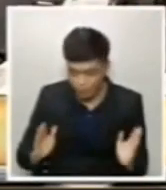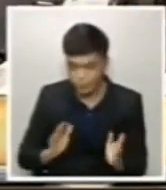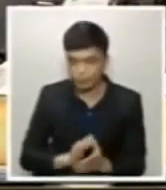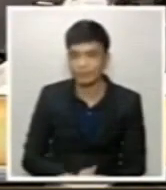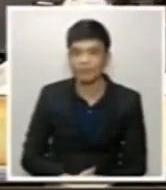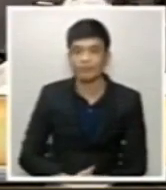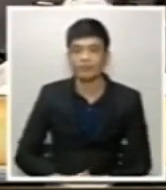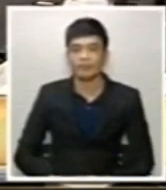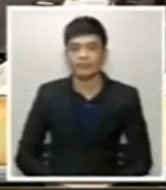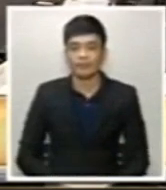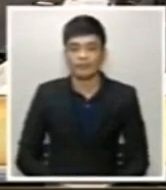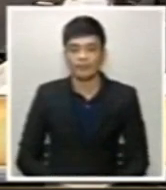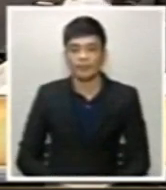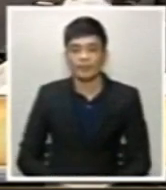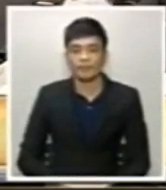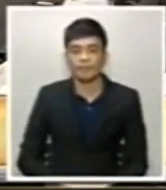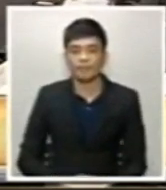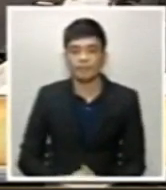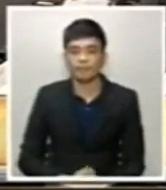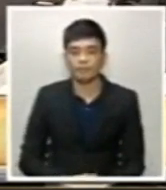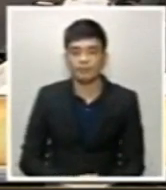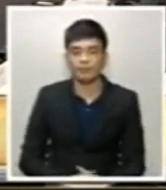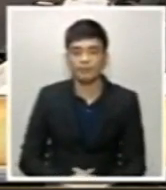านสาครถามได้อีกครั้งครับ